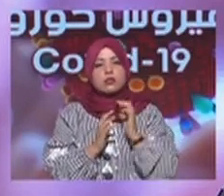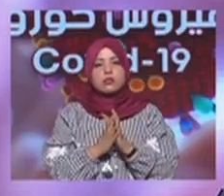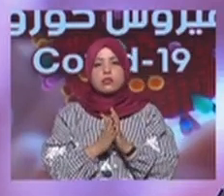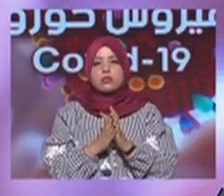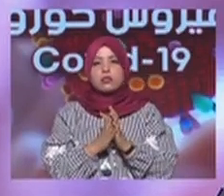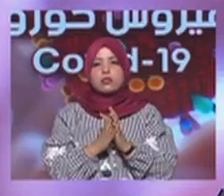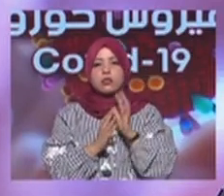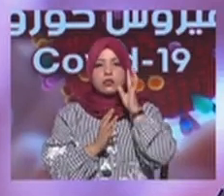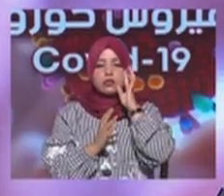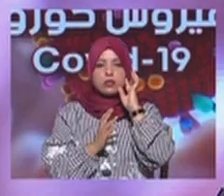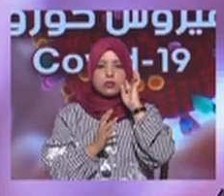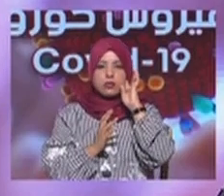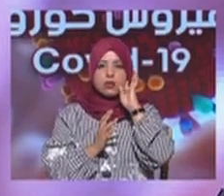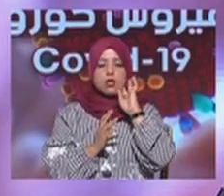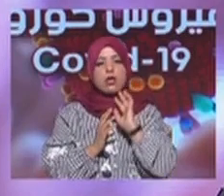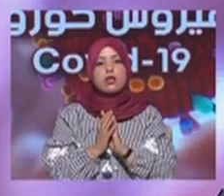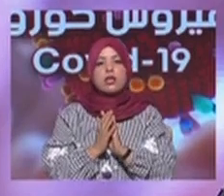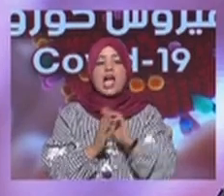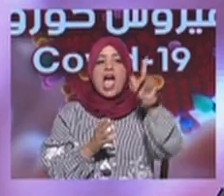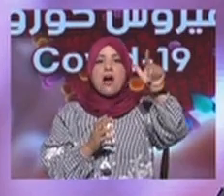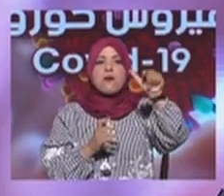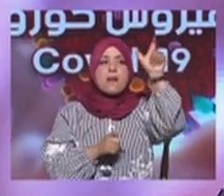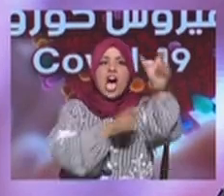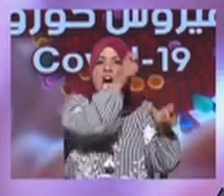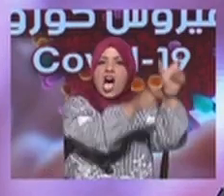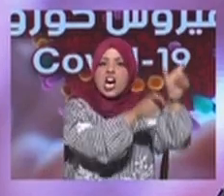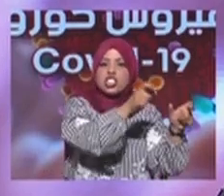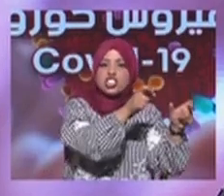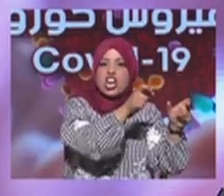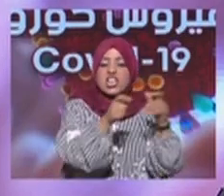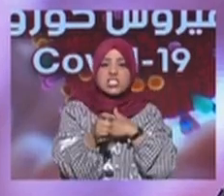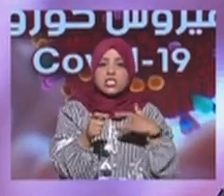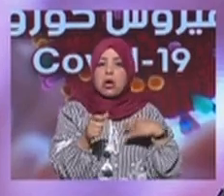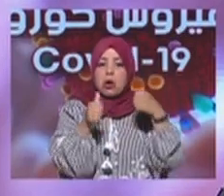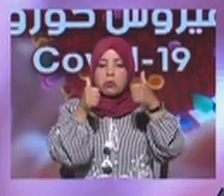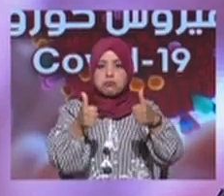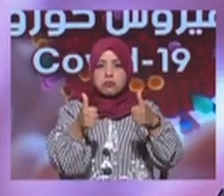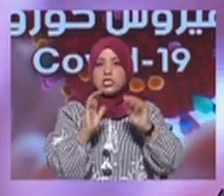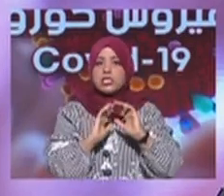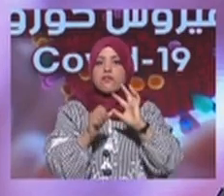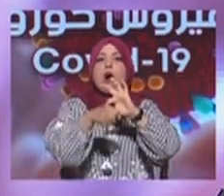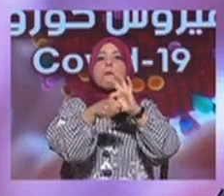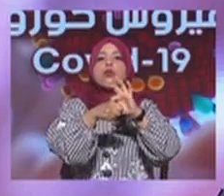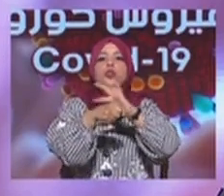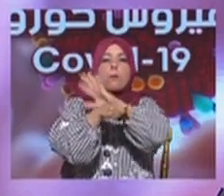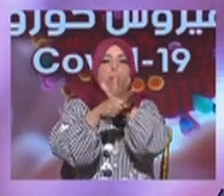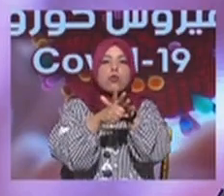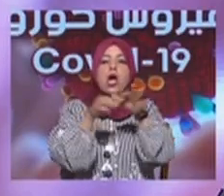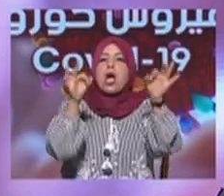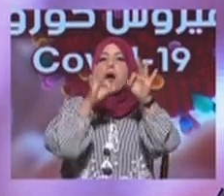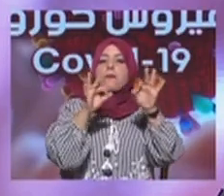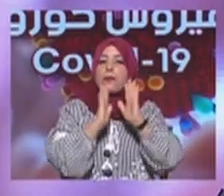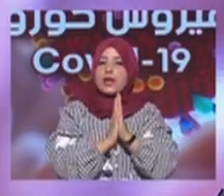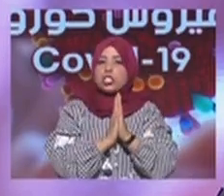يعطي المنطقه نتاعو لكن ما تجمعوش باش نعرفوا. في التحاليل هذه فما اليوم عندنا ثلاثة أيام